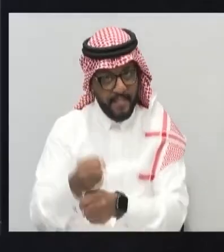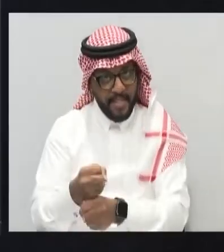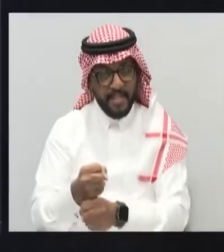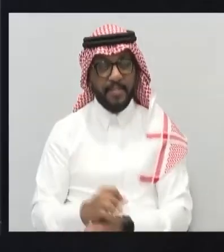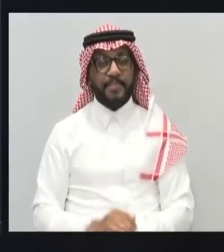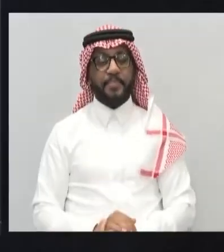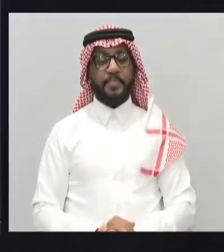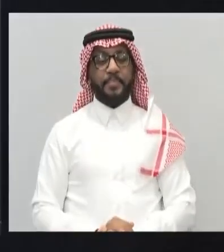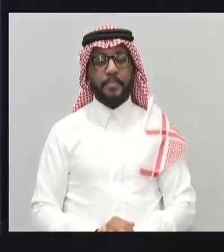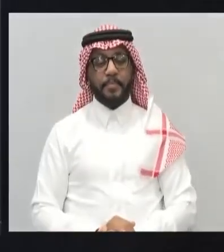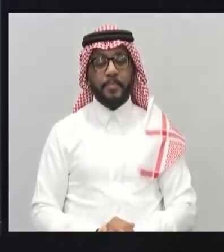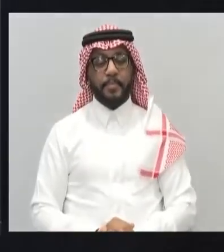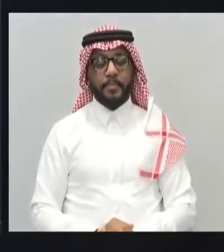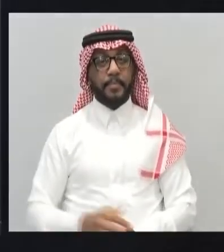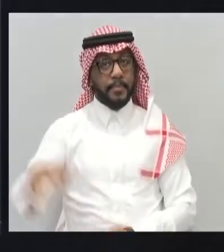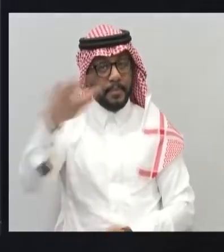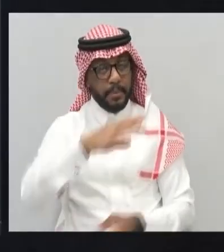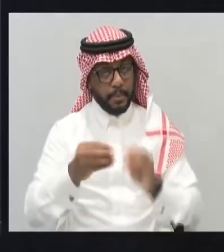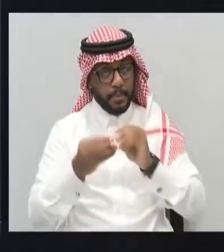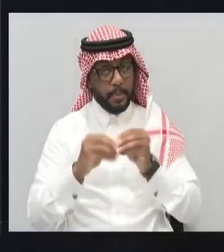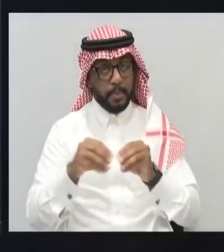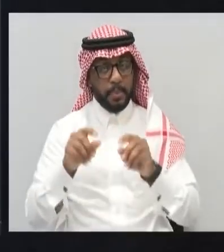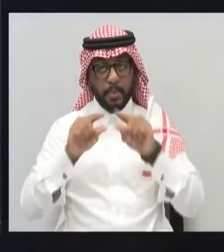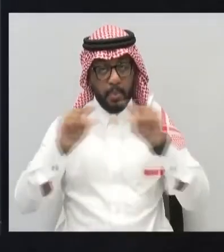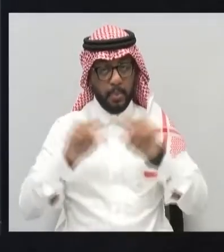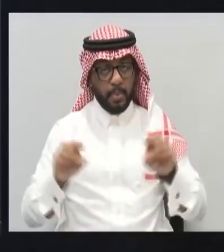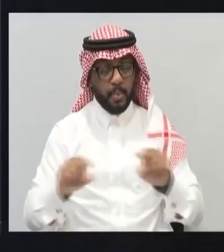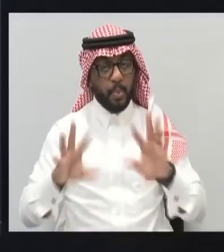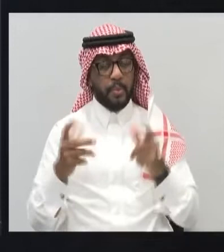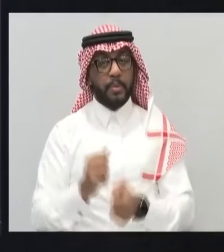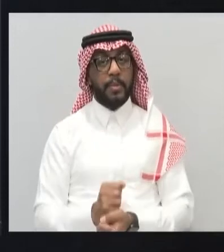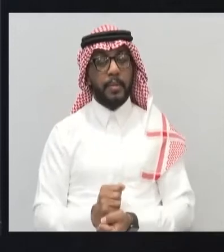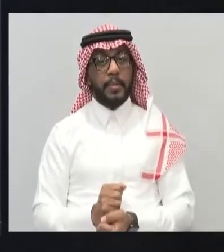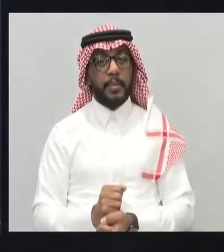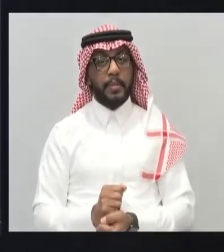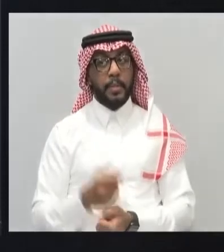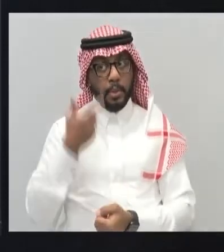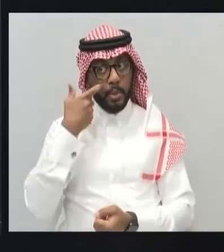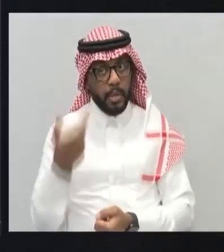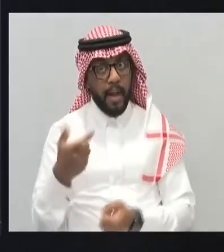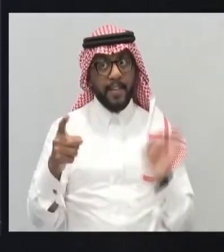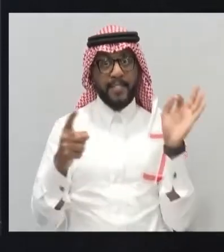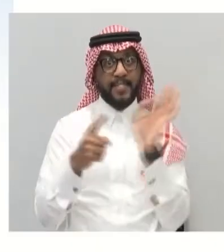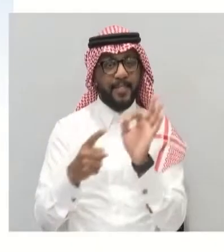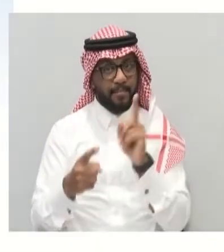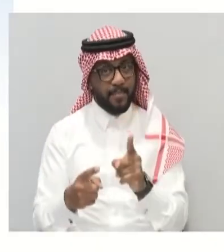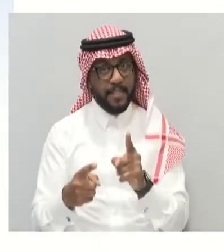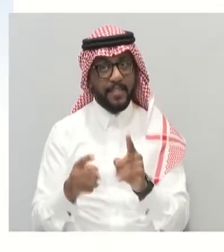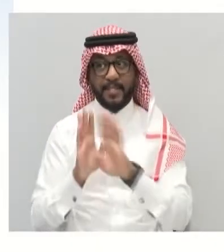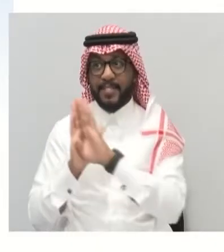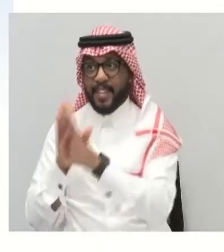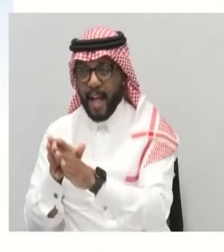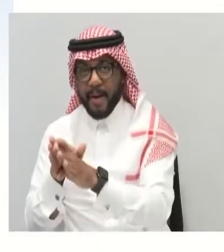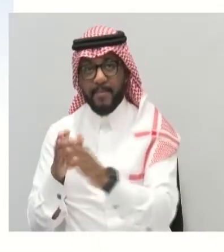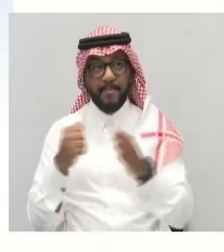وجدنا مجموعه من الكلمات الملونه ماذا وضحت لنا هذه الكلمات في قوله شاهده ومشجعين